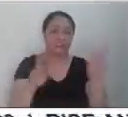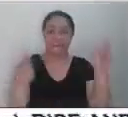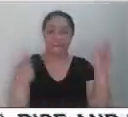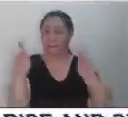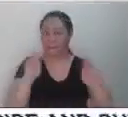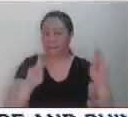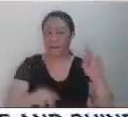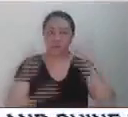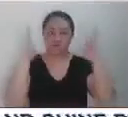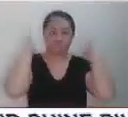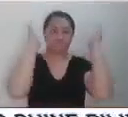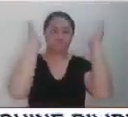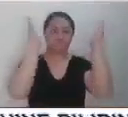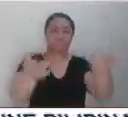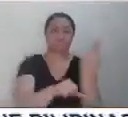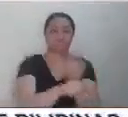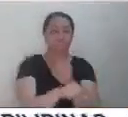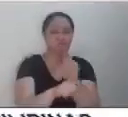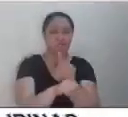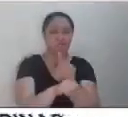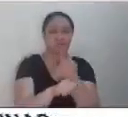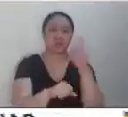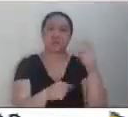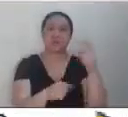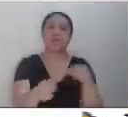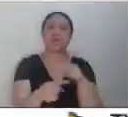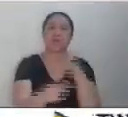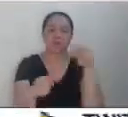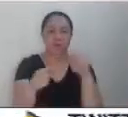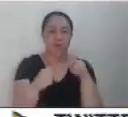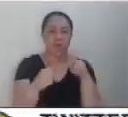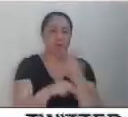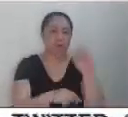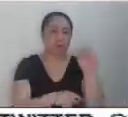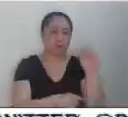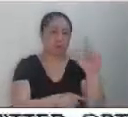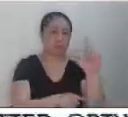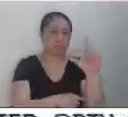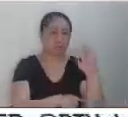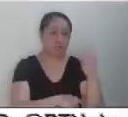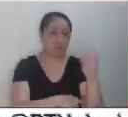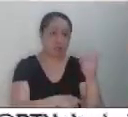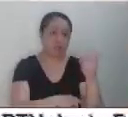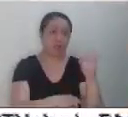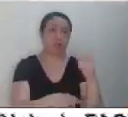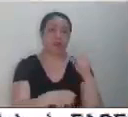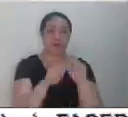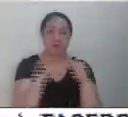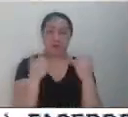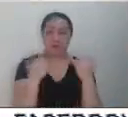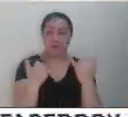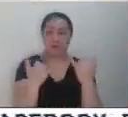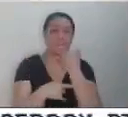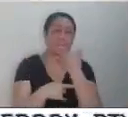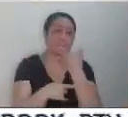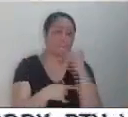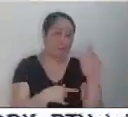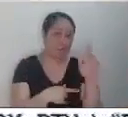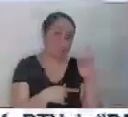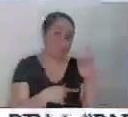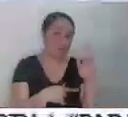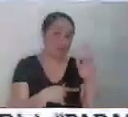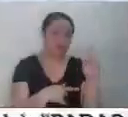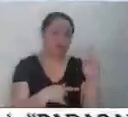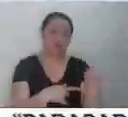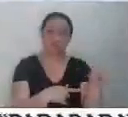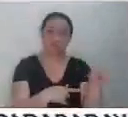Okay. 24 hours naman po ba, Attorney Quimbo, yung operations po ng mga booth na nagkakabit po ng RFID stickers? Oo,